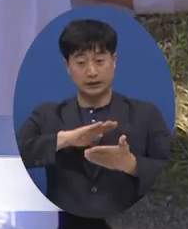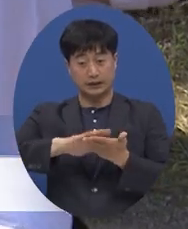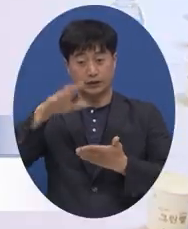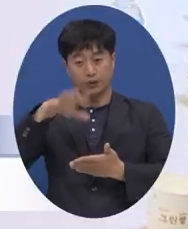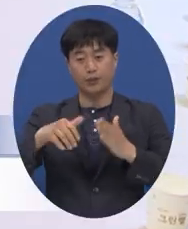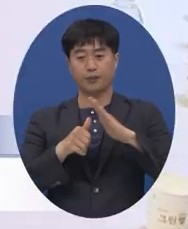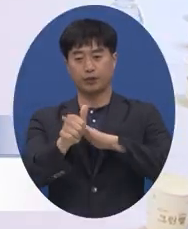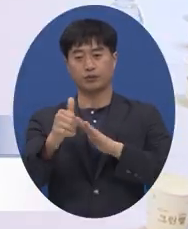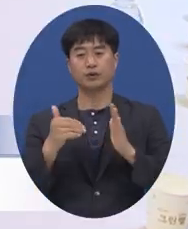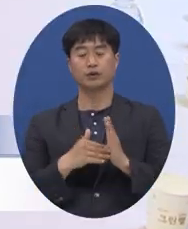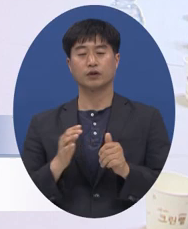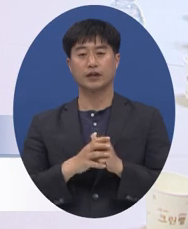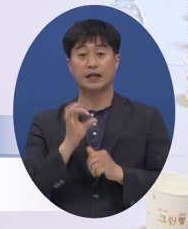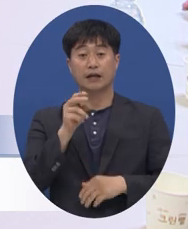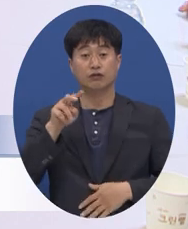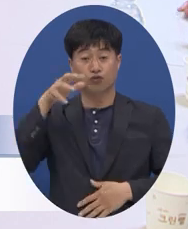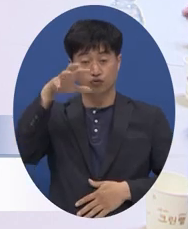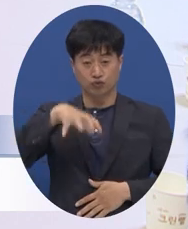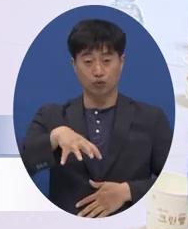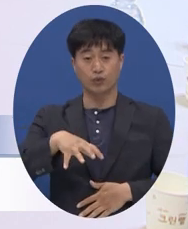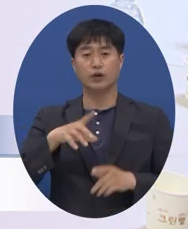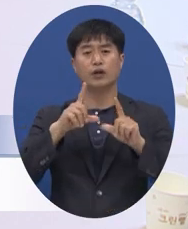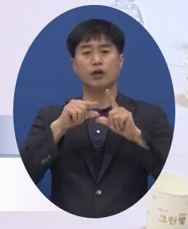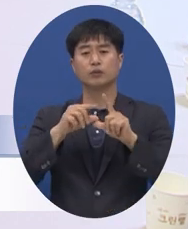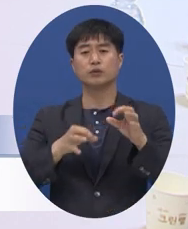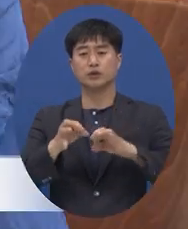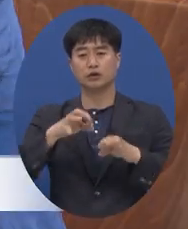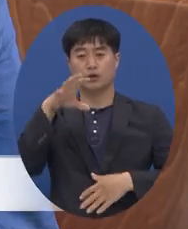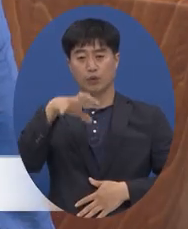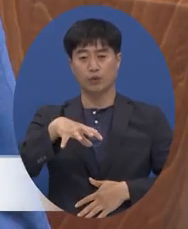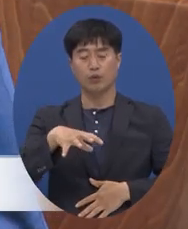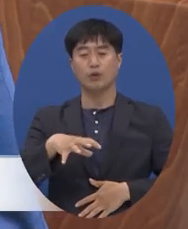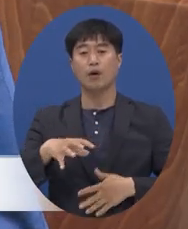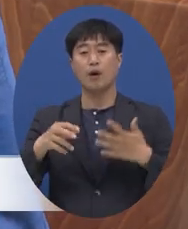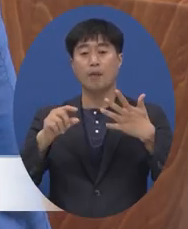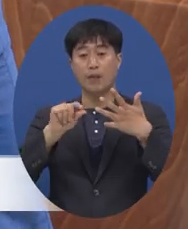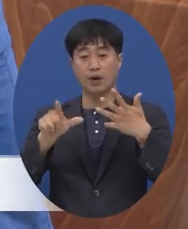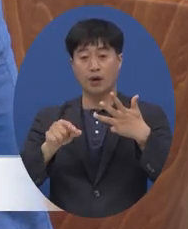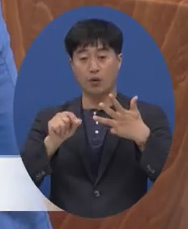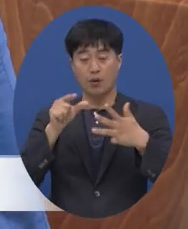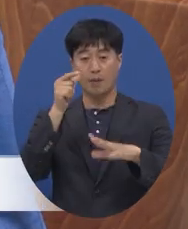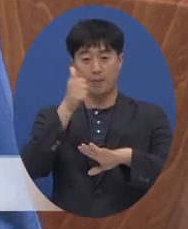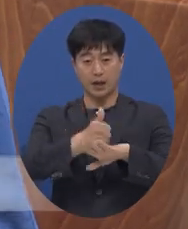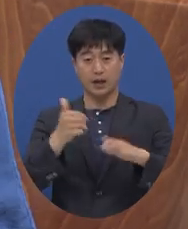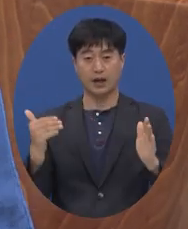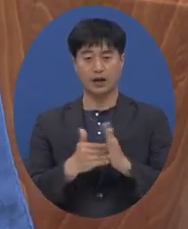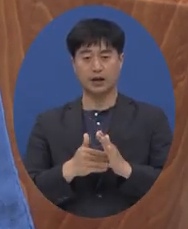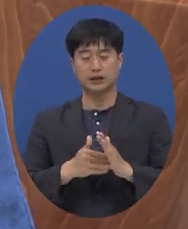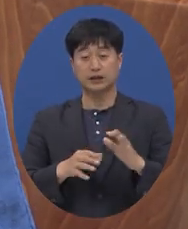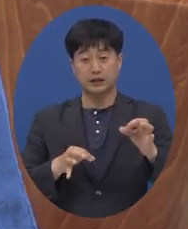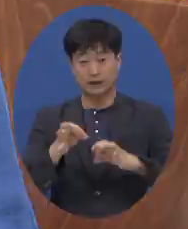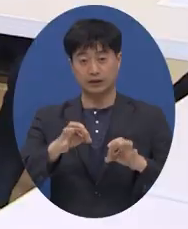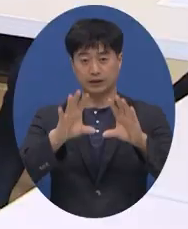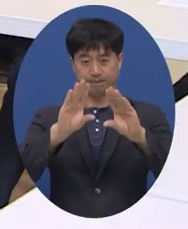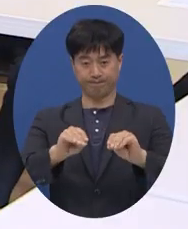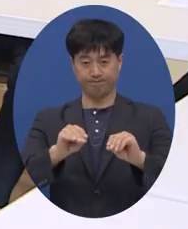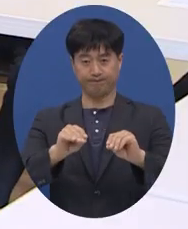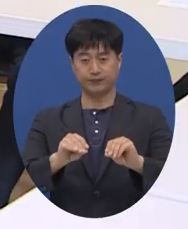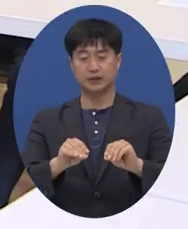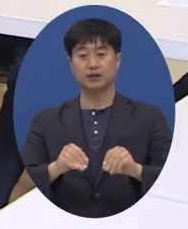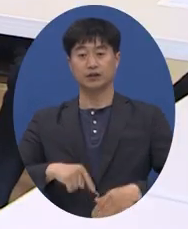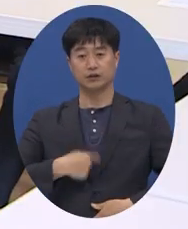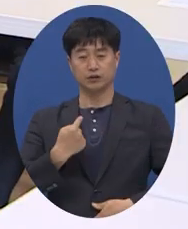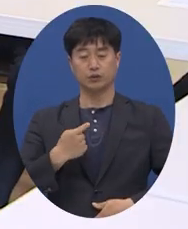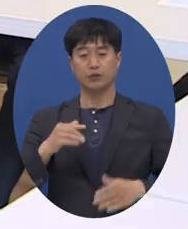찾았습니다. 양주 석현리 마을의 대부분의 영업장들은 이달 말까지 하천구역 내 영업행위를 중지하고